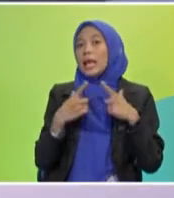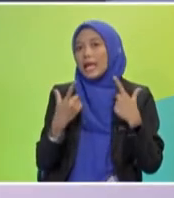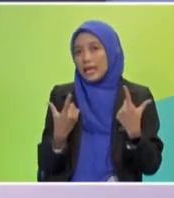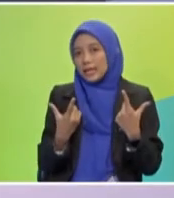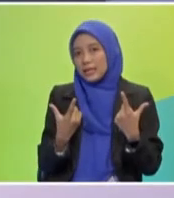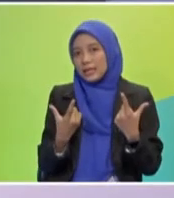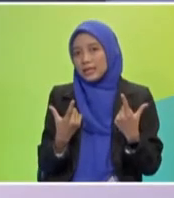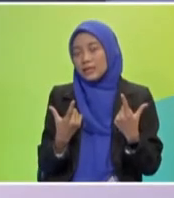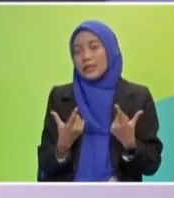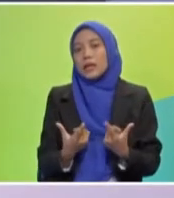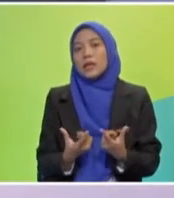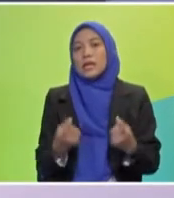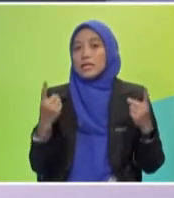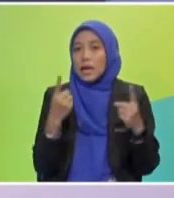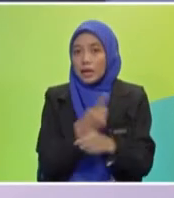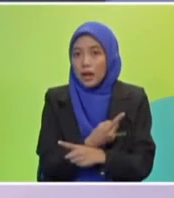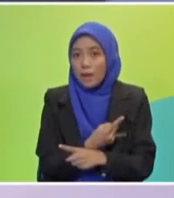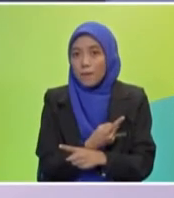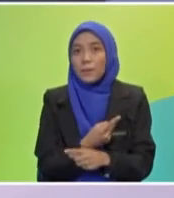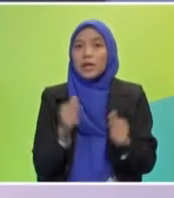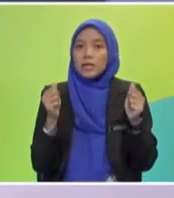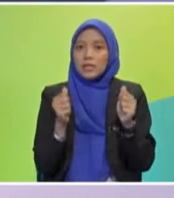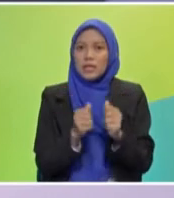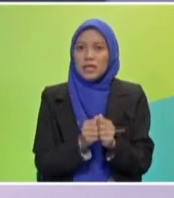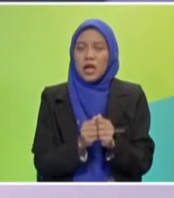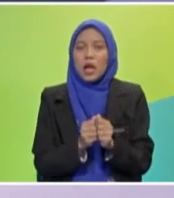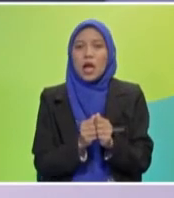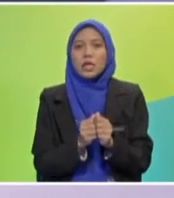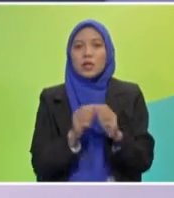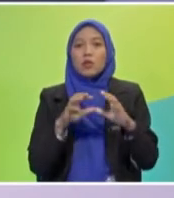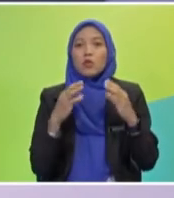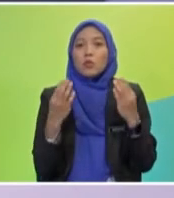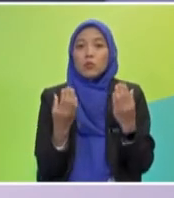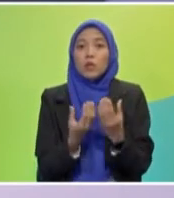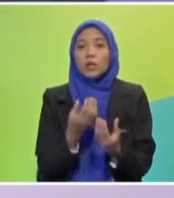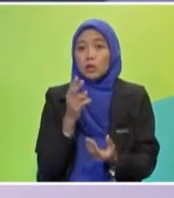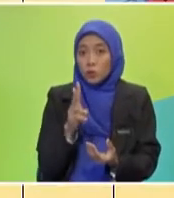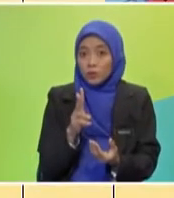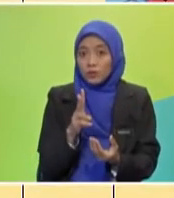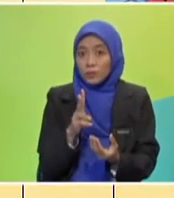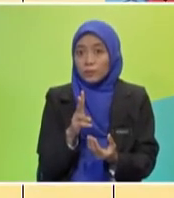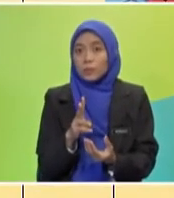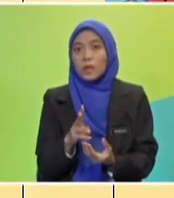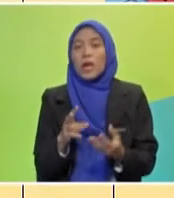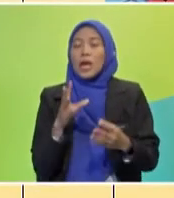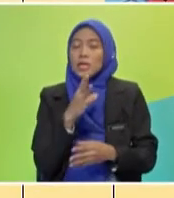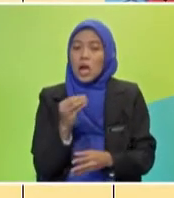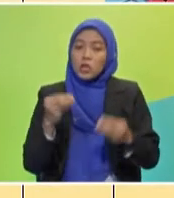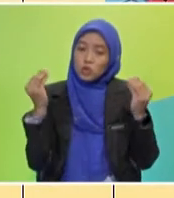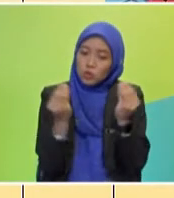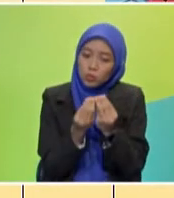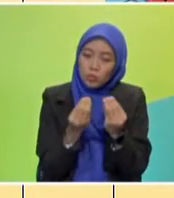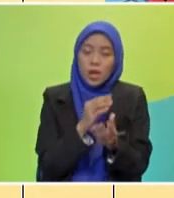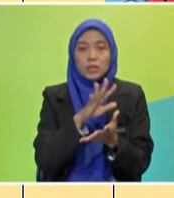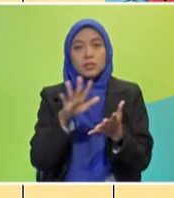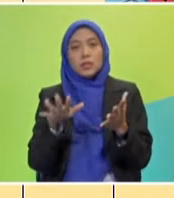dia darab. Kemudian kita ada bilangan objek yang ada dalam setiap kumpulan, mewakili dua. Dan sama dengan itu ialah jumlah